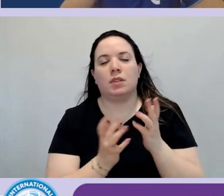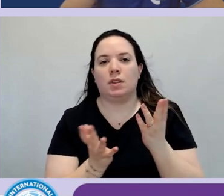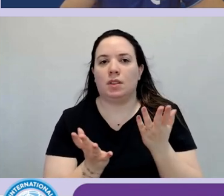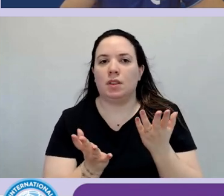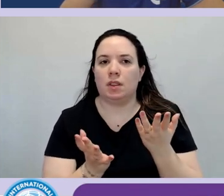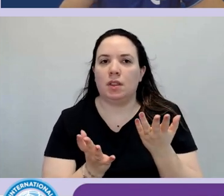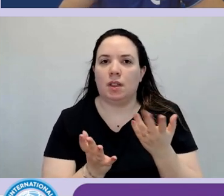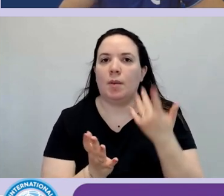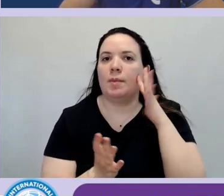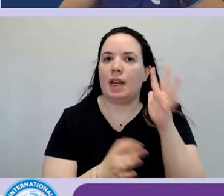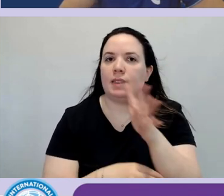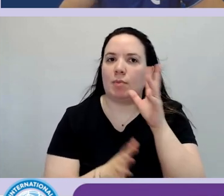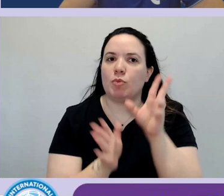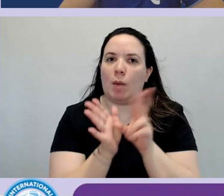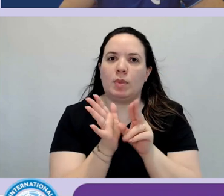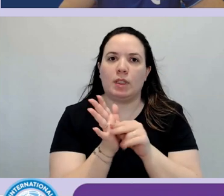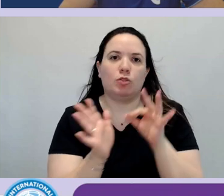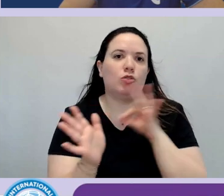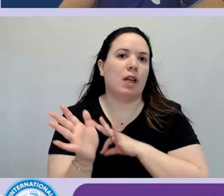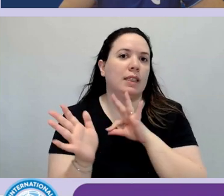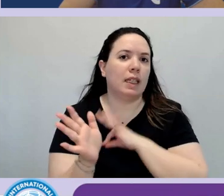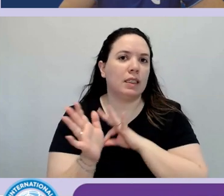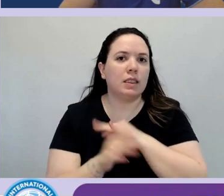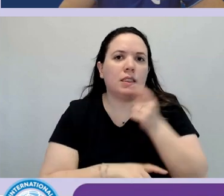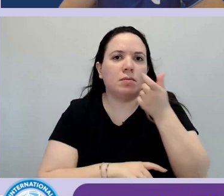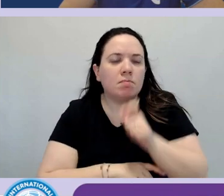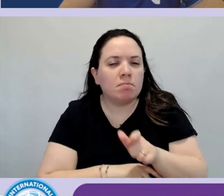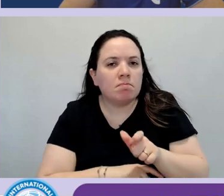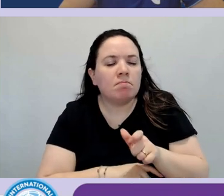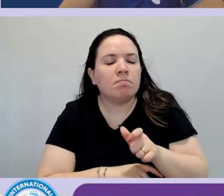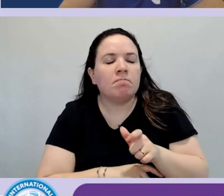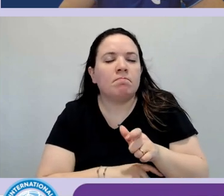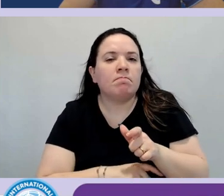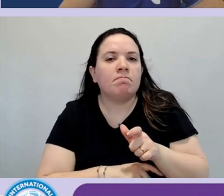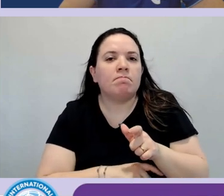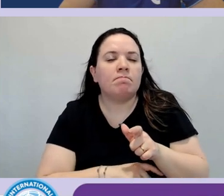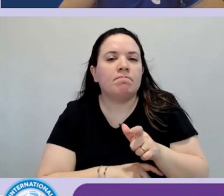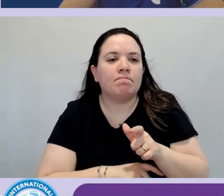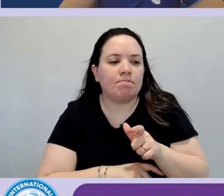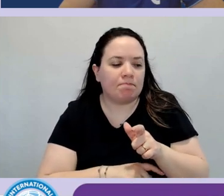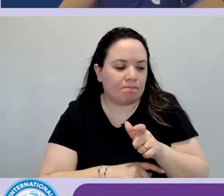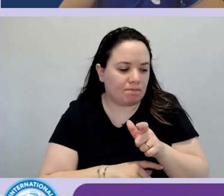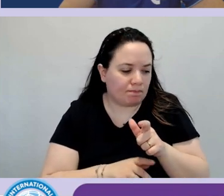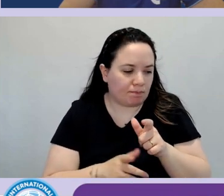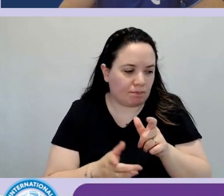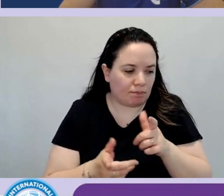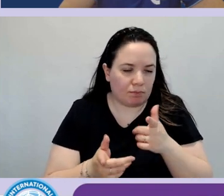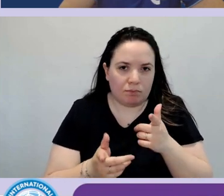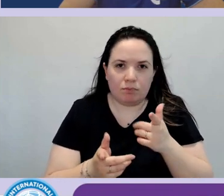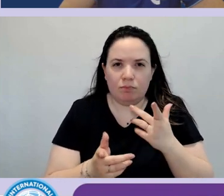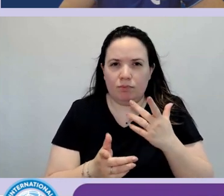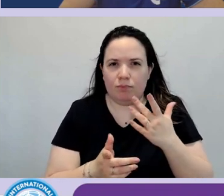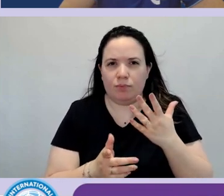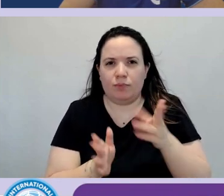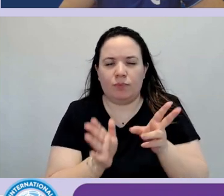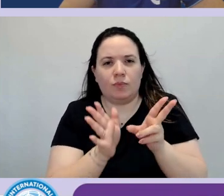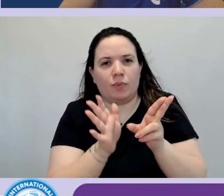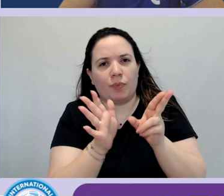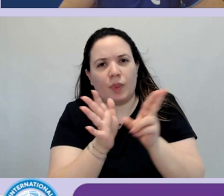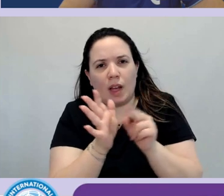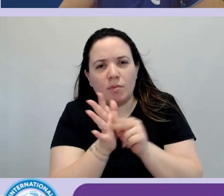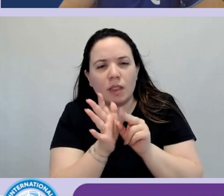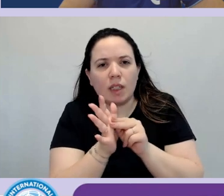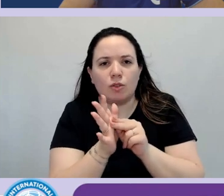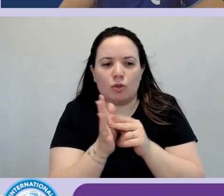e quindi questa per esempio è un'applicazione molto interessante perché eh Questa applicazione è in grado non so